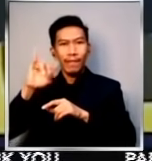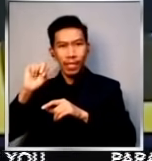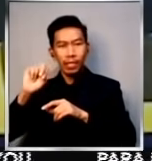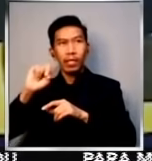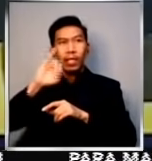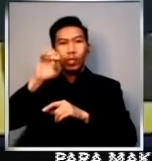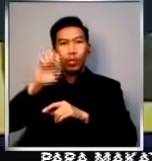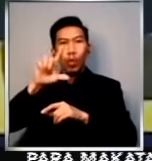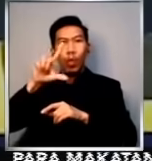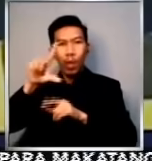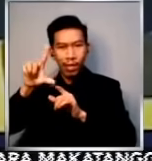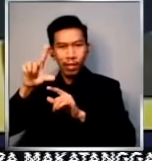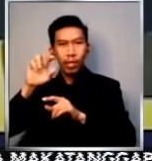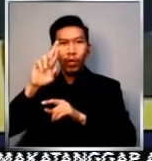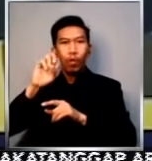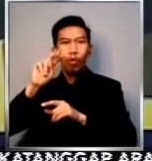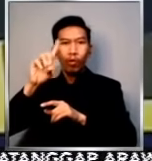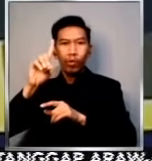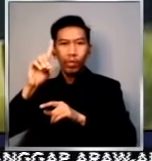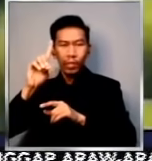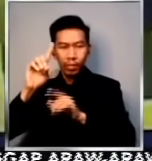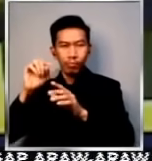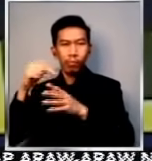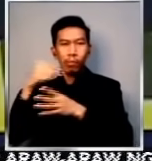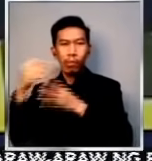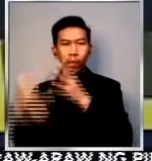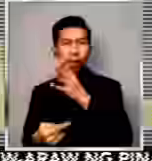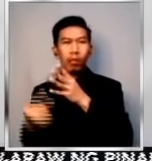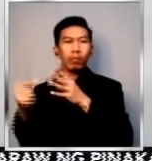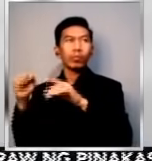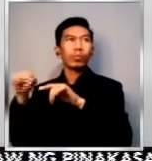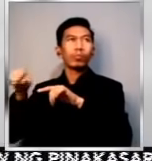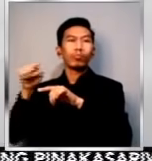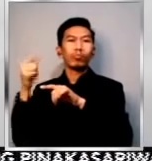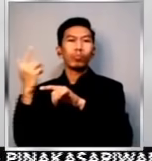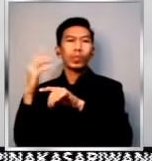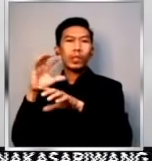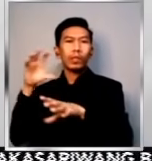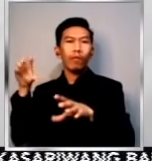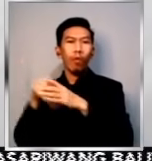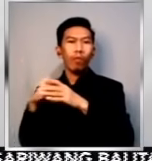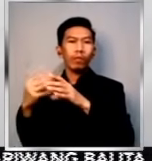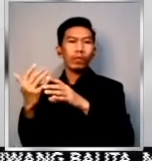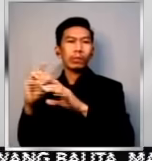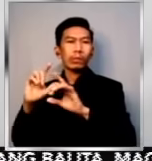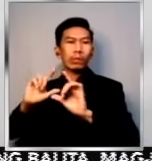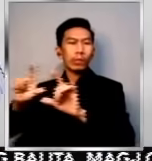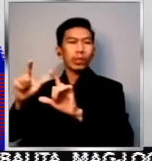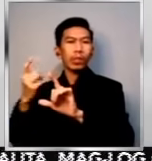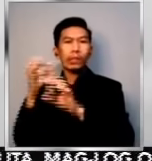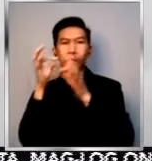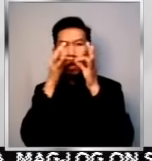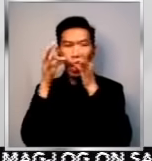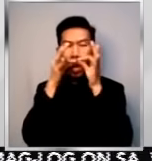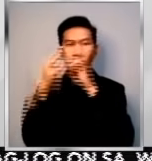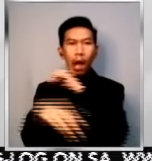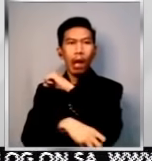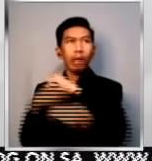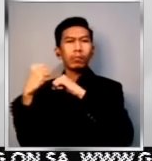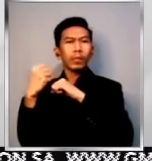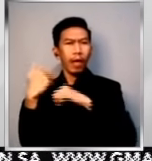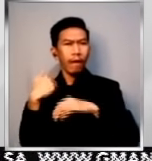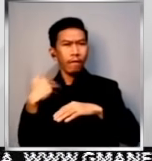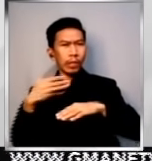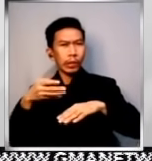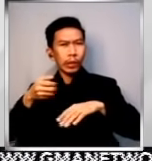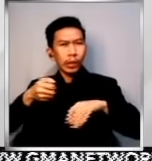Ronald Buenafe. May mga kaso na may kinalaman sa droga at robbery. Bali may lumalabas na may ginamit na lagari. Linagari nila yung